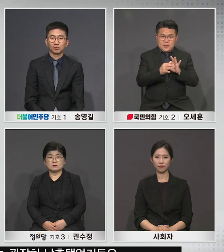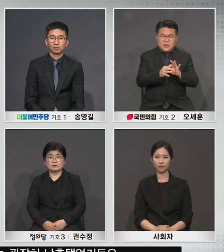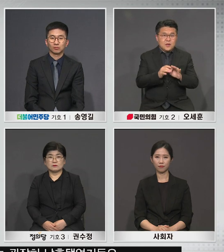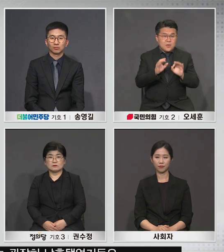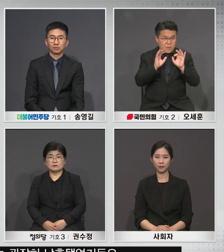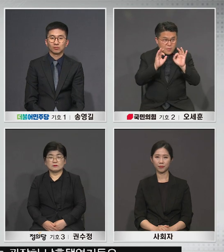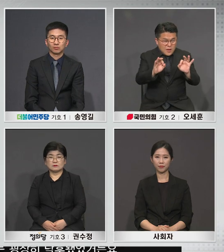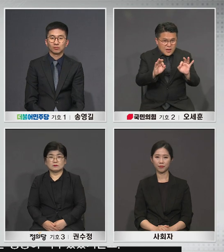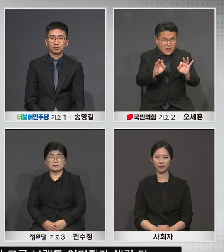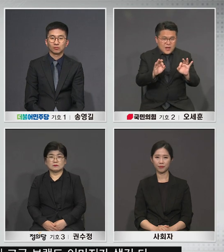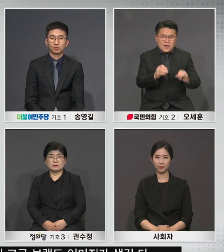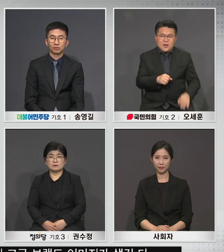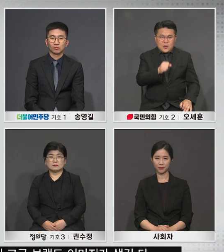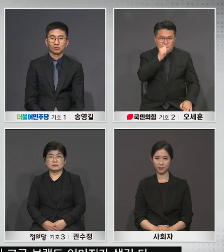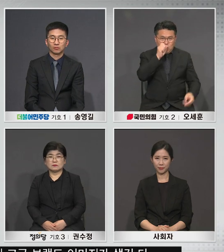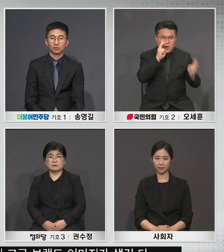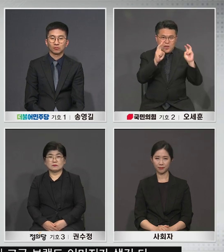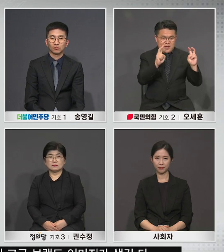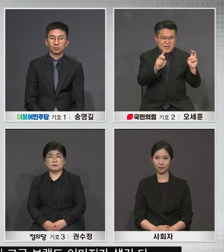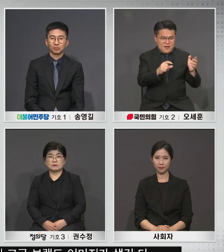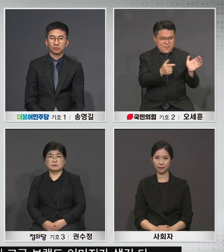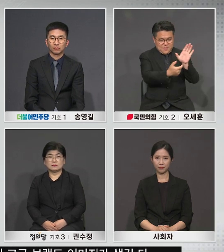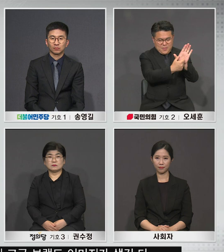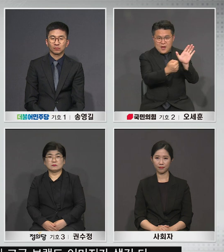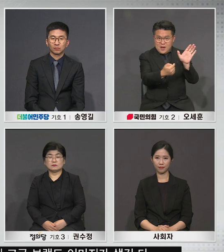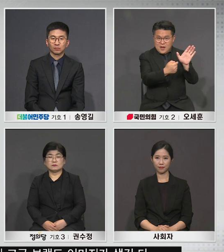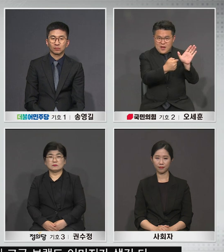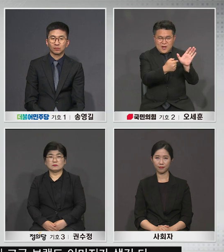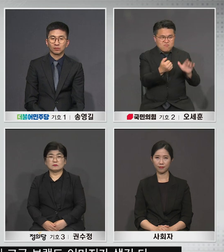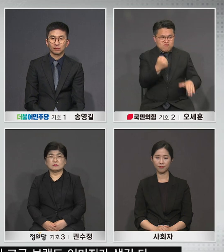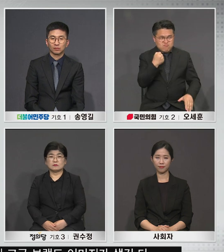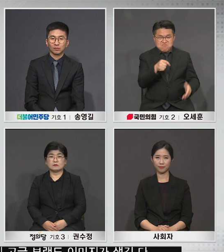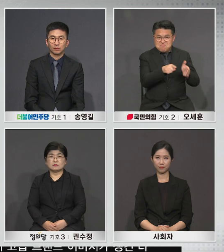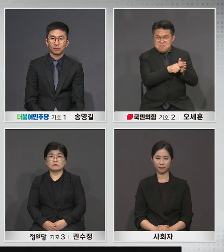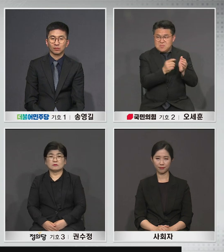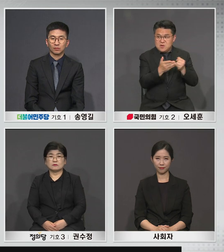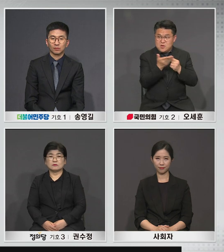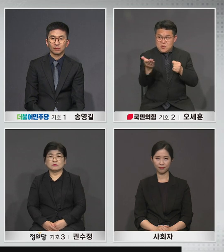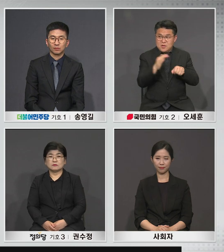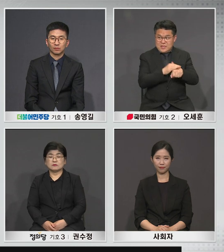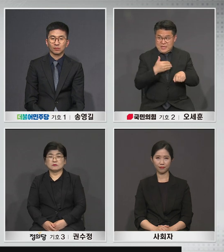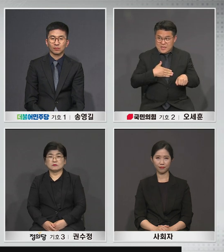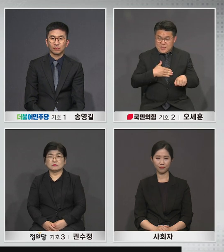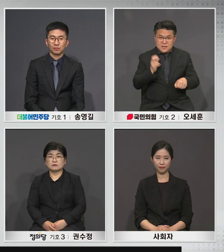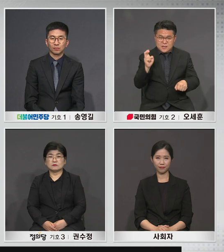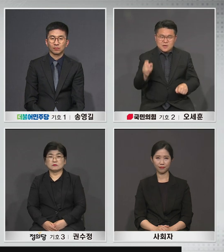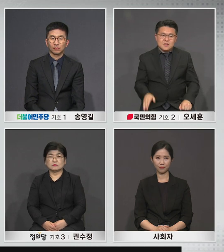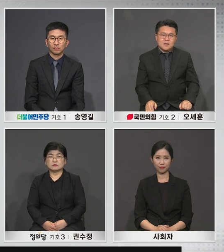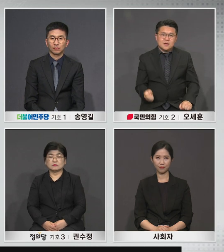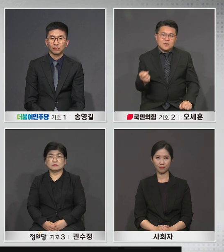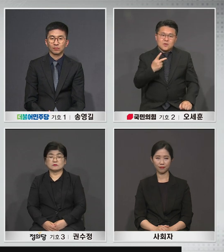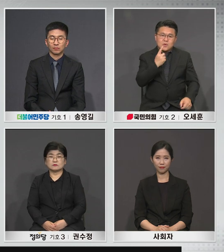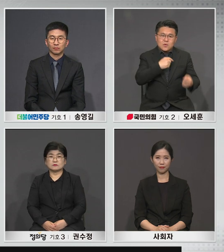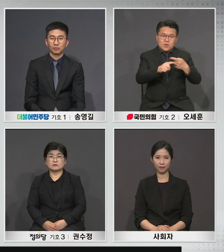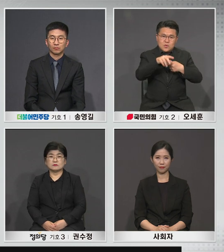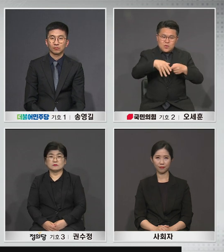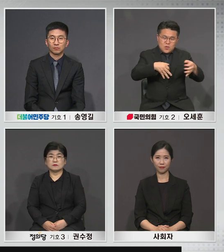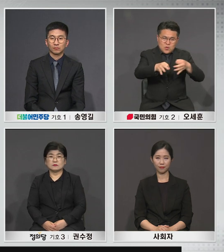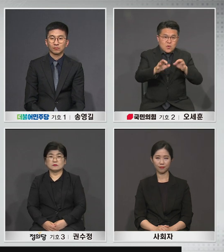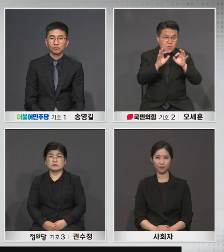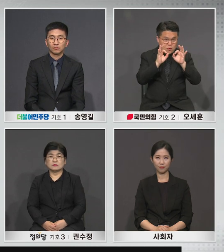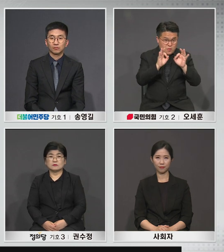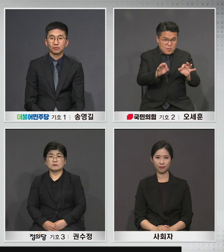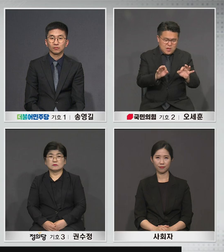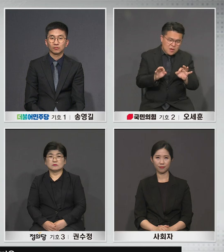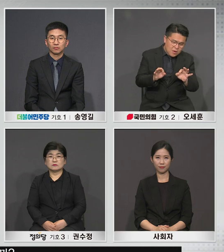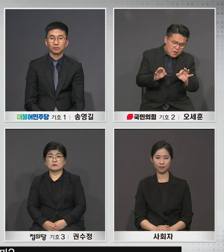않습니까? 송영길 후보도 경영학과를 나오셨으니까 저보다 더 잘 아시리라고 생각을 하고요. 사실 동대문 상권에 정말 눈에 보이지 않는